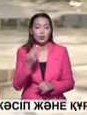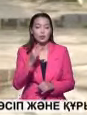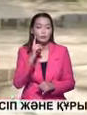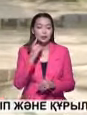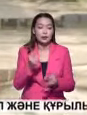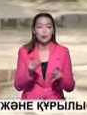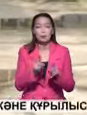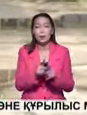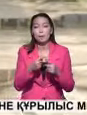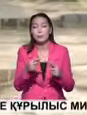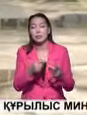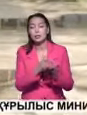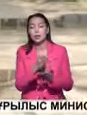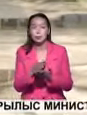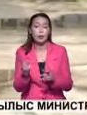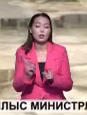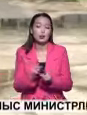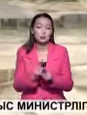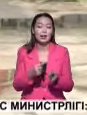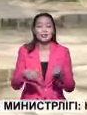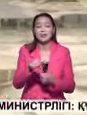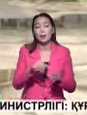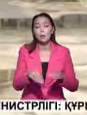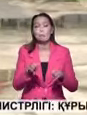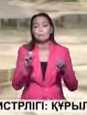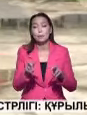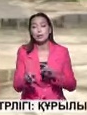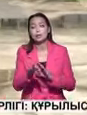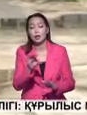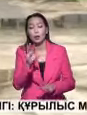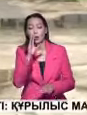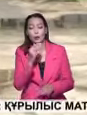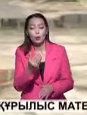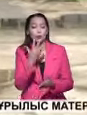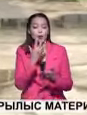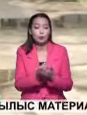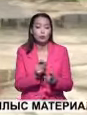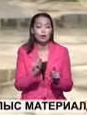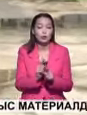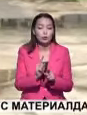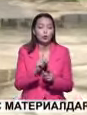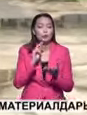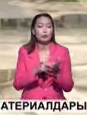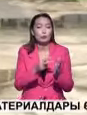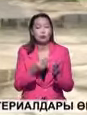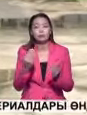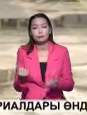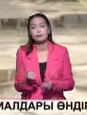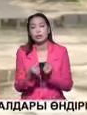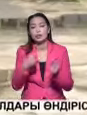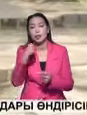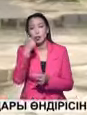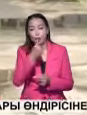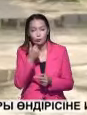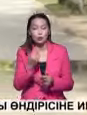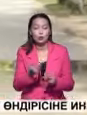осындай басқа бағыттағы салаларға назар аударса, кәсіптік мамандықтар қайда қалады? Шынымен өзім осы жолдауда айтылған осы сөздерді қолдаймын. Келесі жылы осы